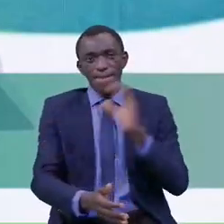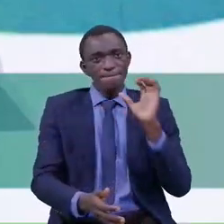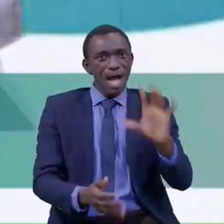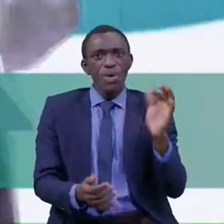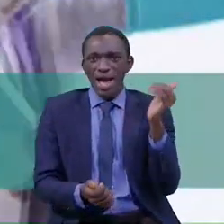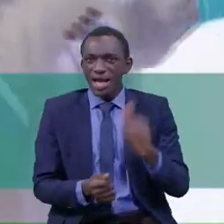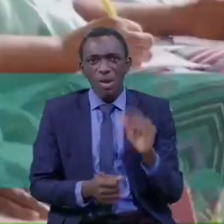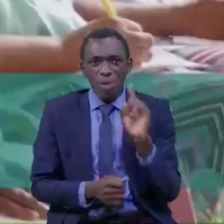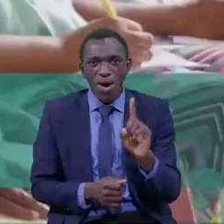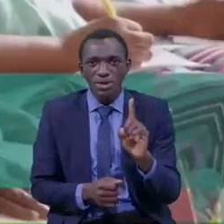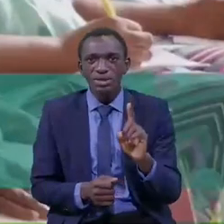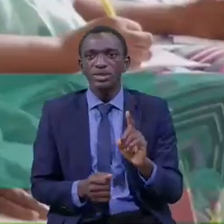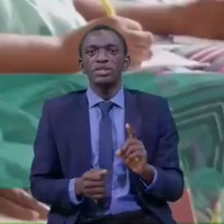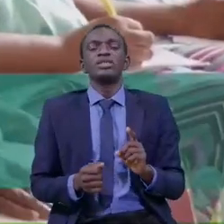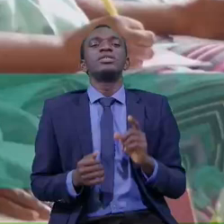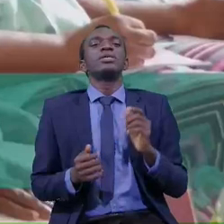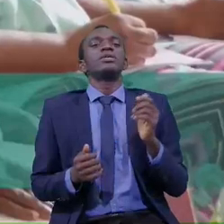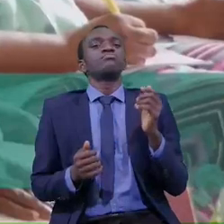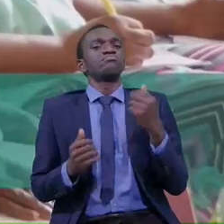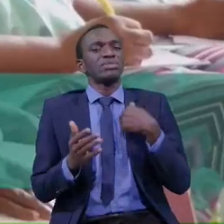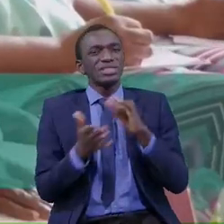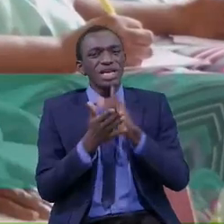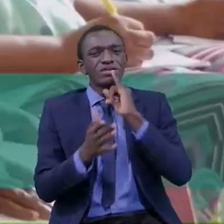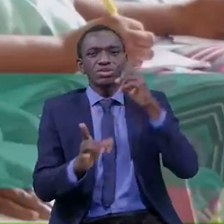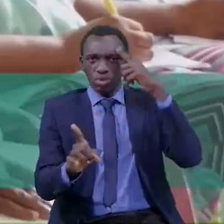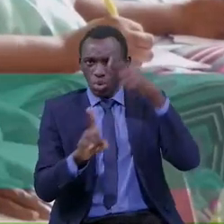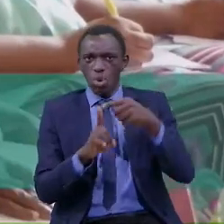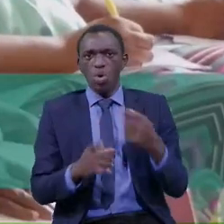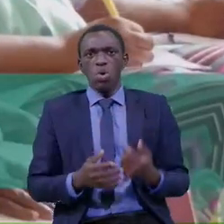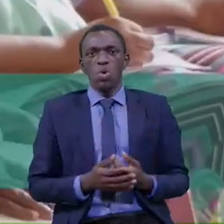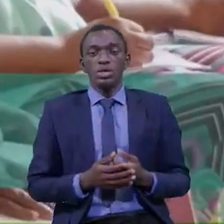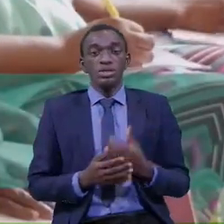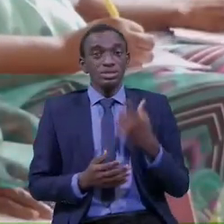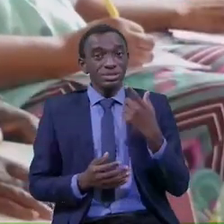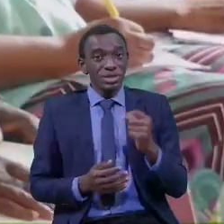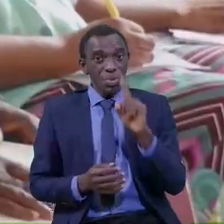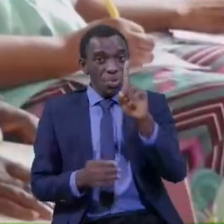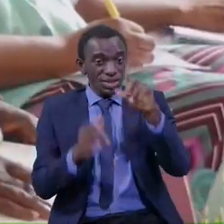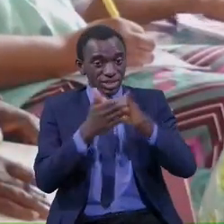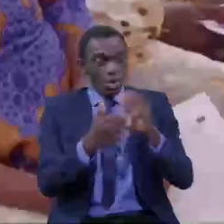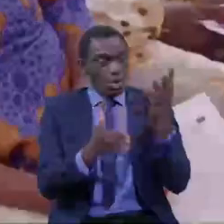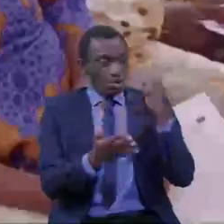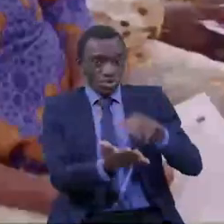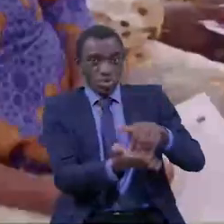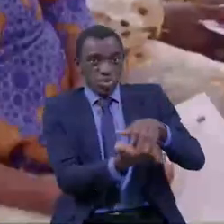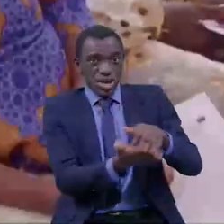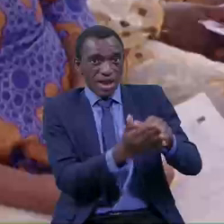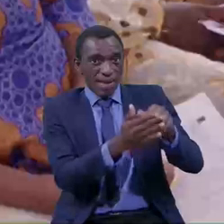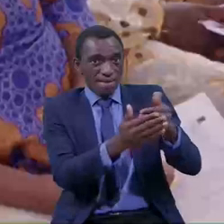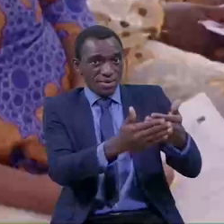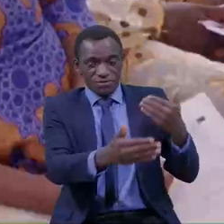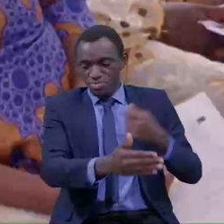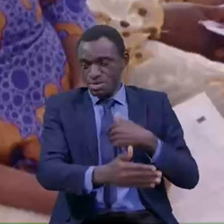l'objectif. Est-ce que j'ai donné de l'énergie à quelqu'un? Celui qui était faible avant,